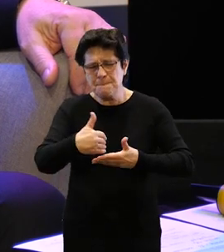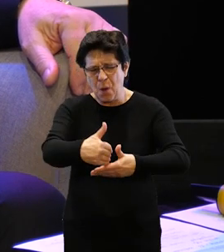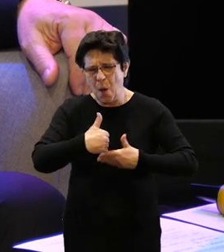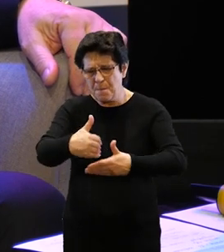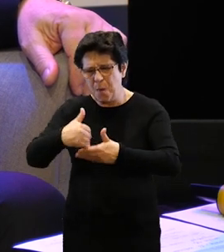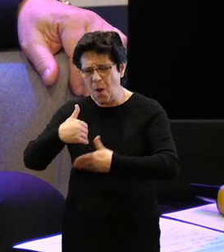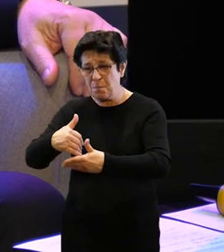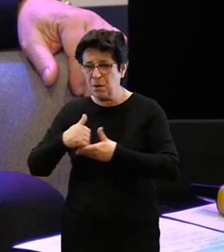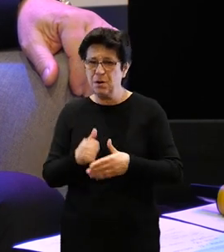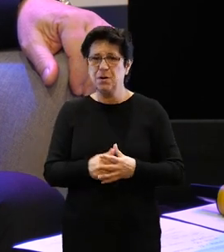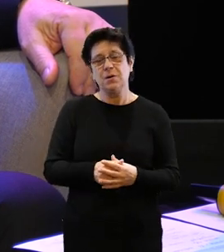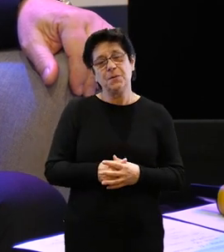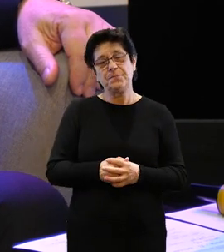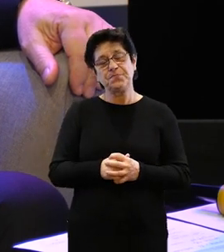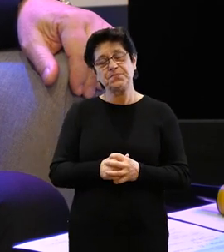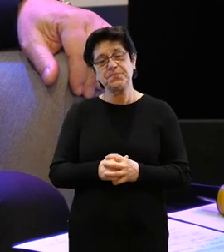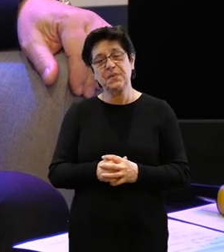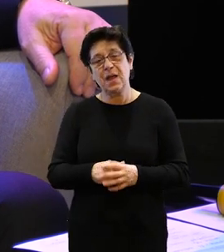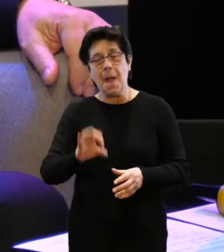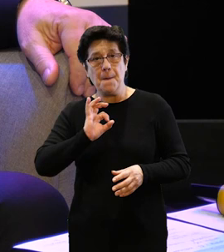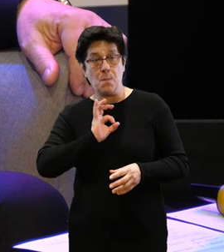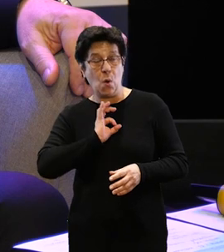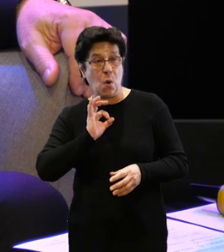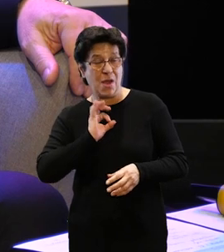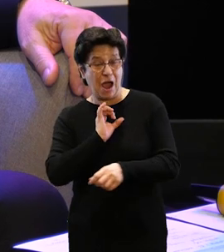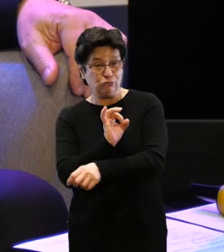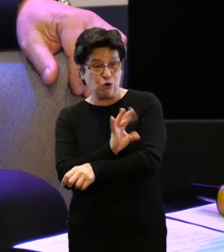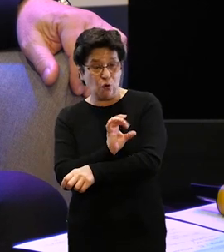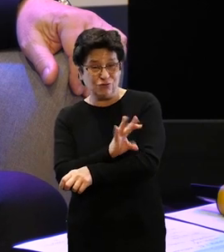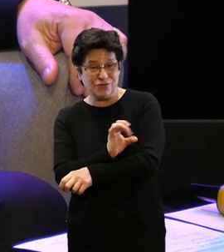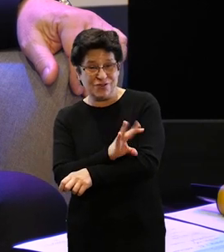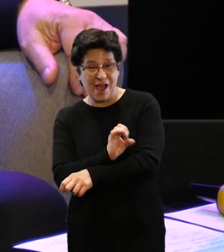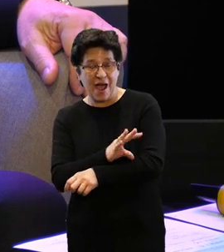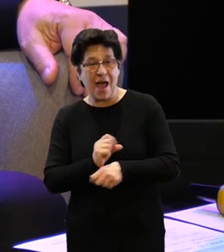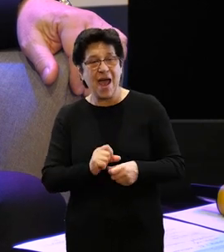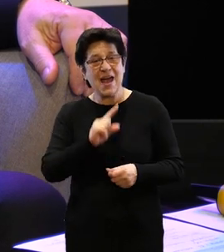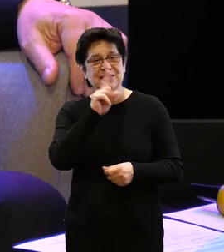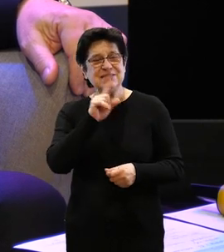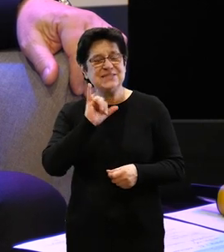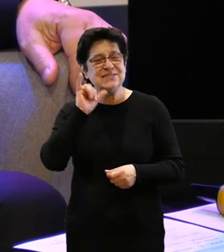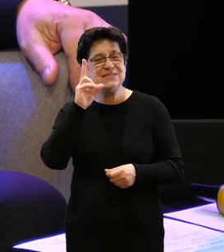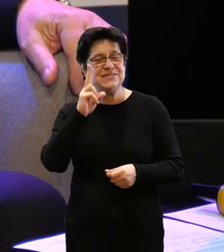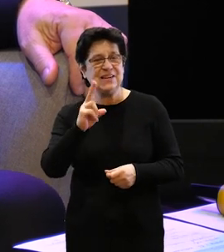było na pewno przez mojego dziadka zrobione Moja ciocia Leokadia Zik która również pracowała w tej